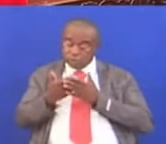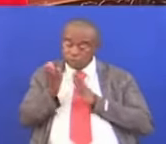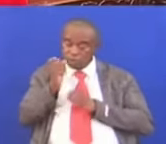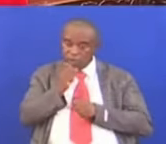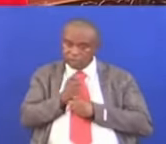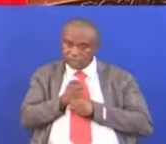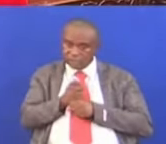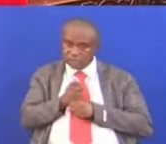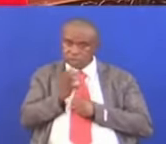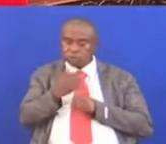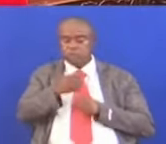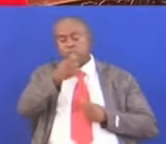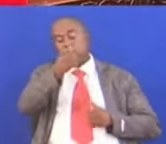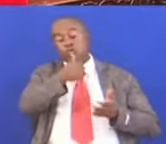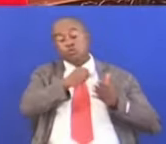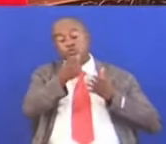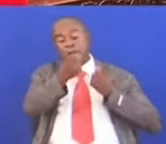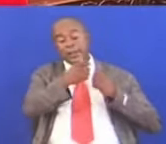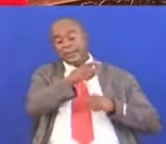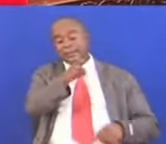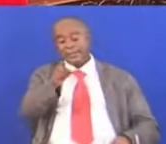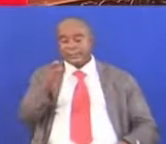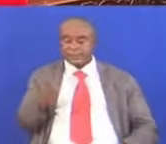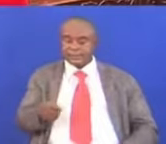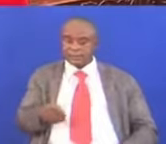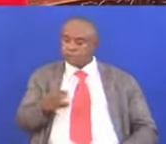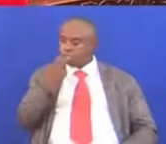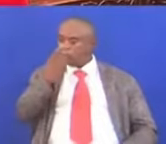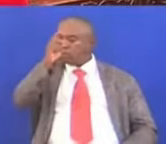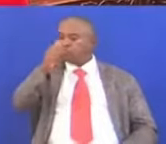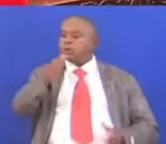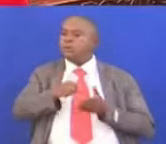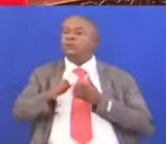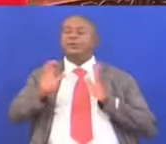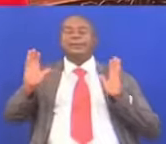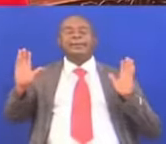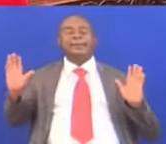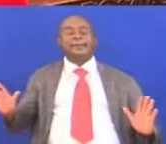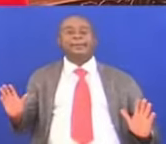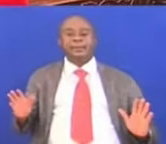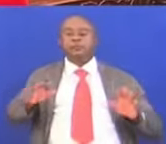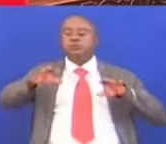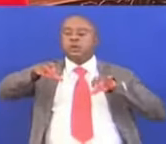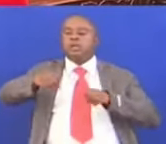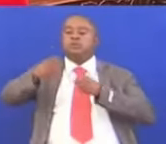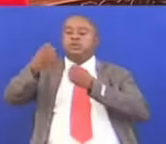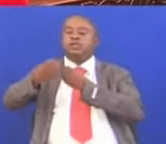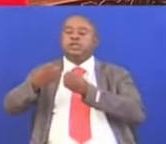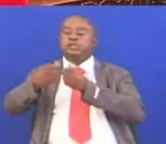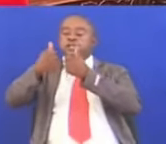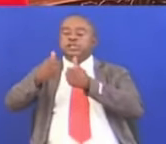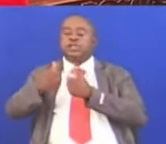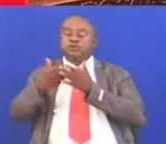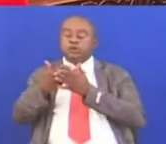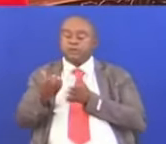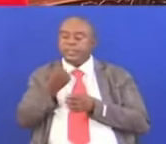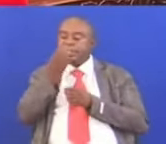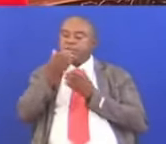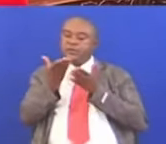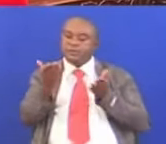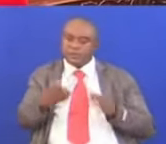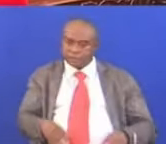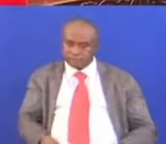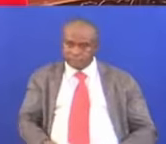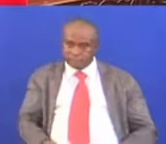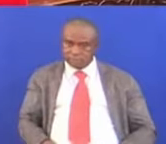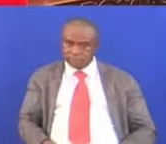hini kun untuk tu tayari watu wesh na mtu anami gari hamna tangazo hamna chote wizara ya